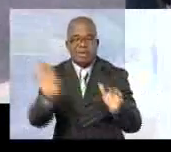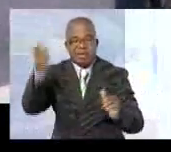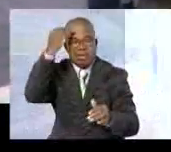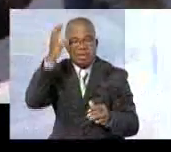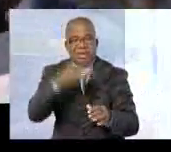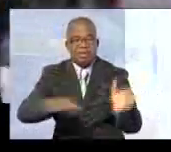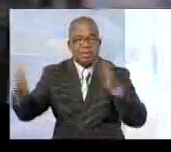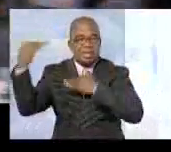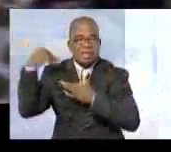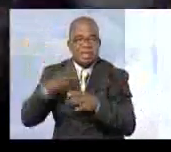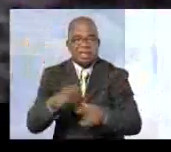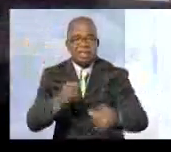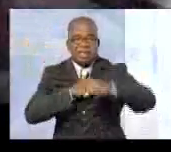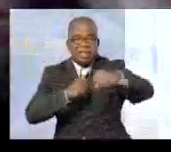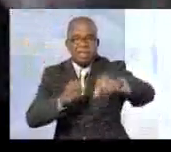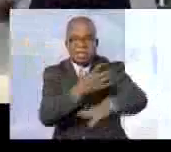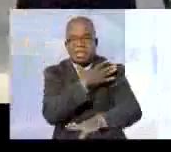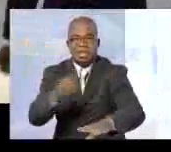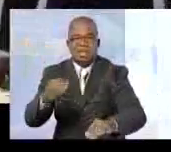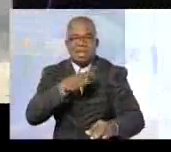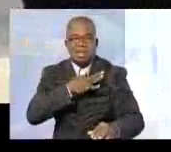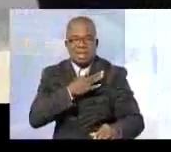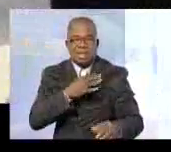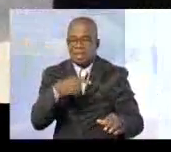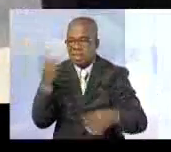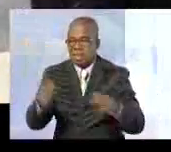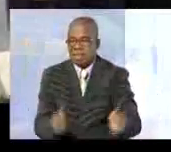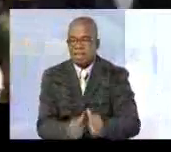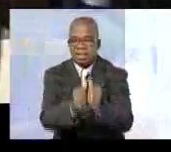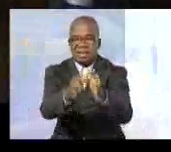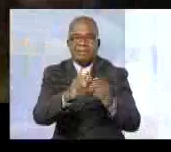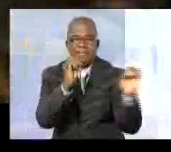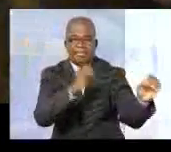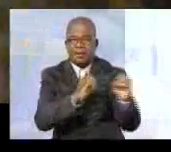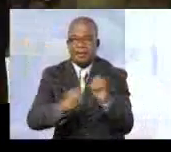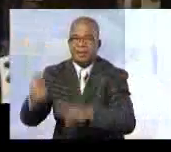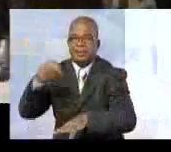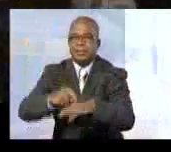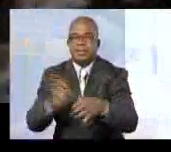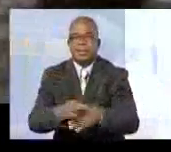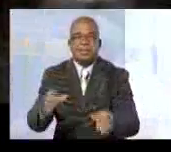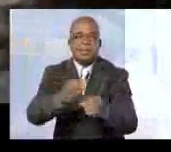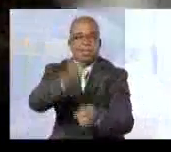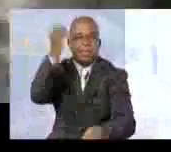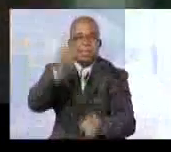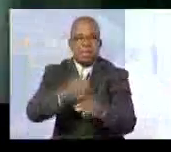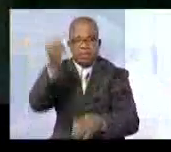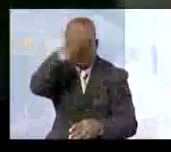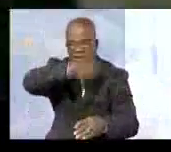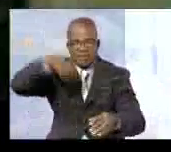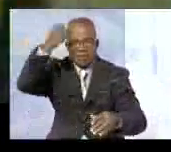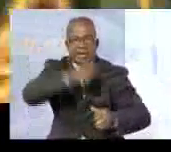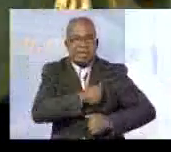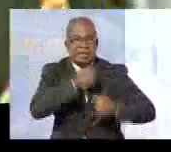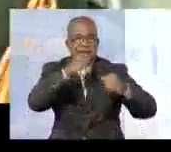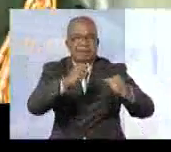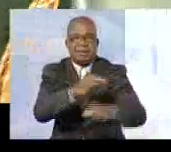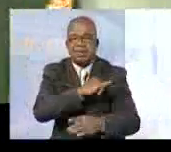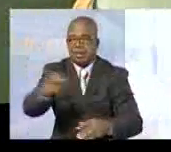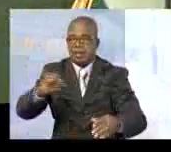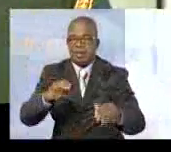Défense, Paul Kofi Kofi, et la délégation qui l'a accompagné, les organisateurs de la Coupe d'Afrique militaire de football, il a